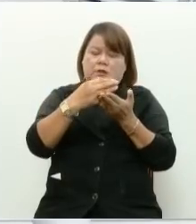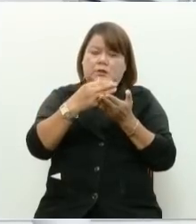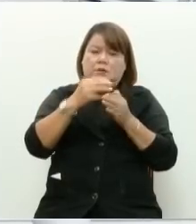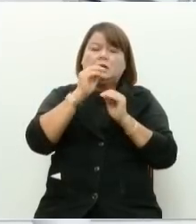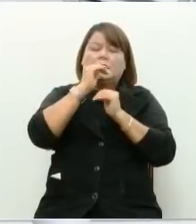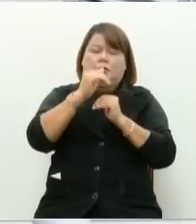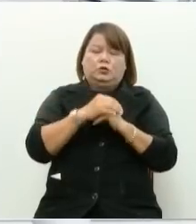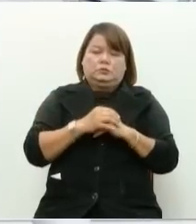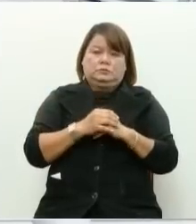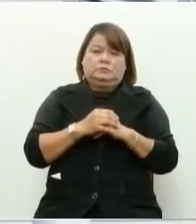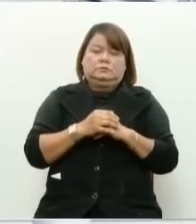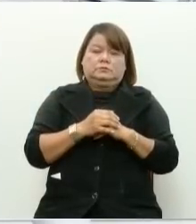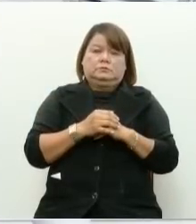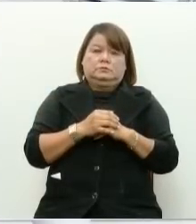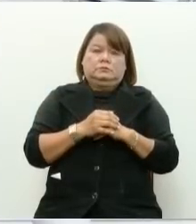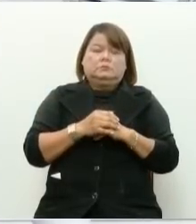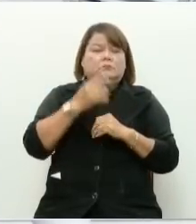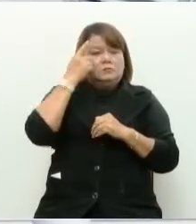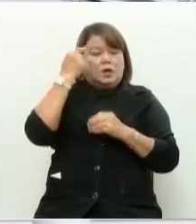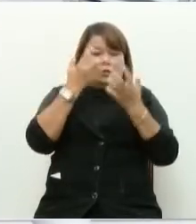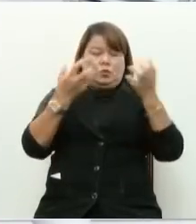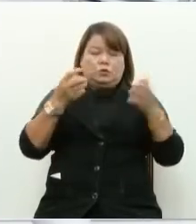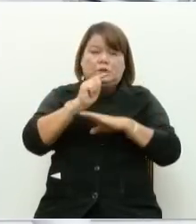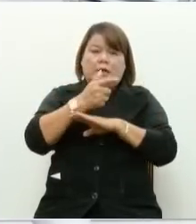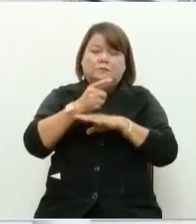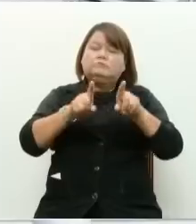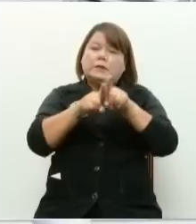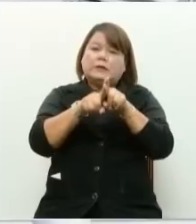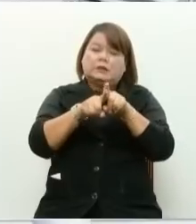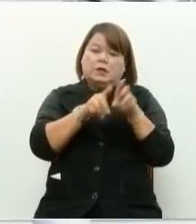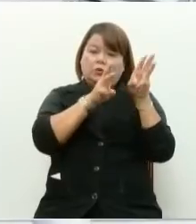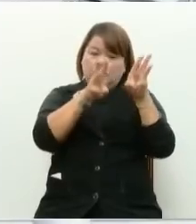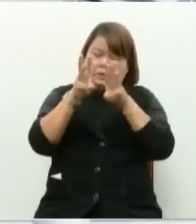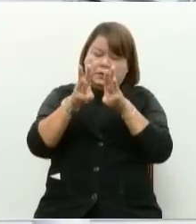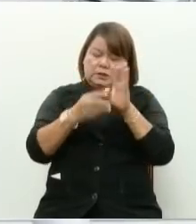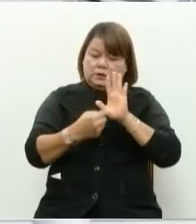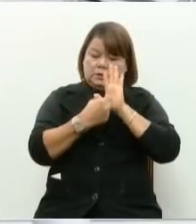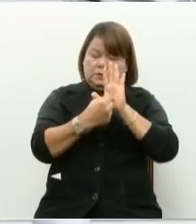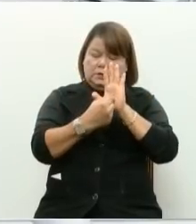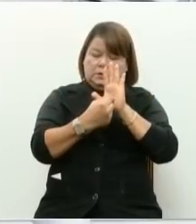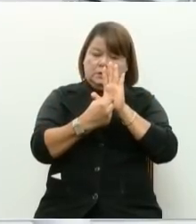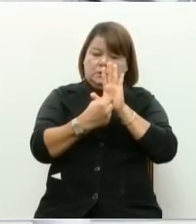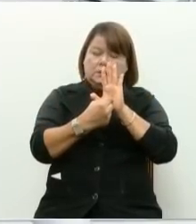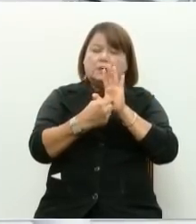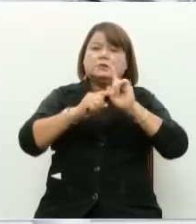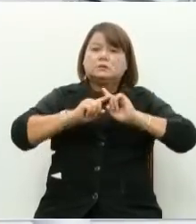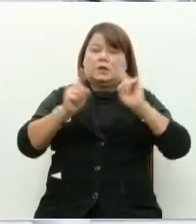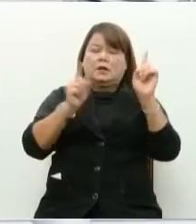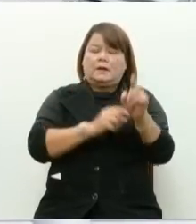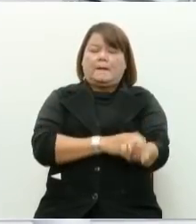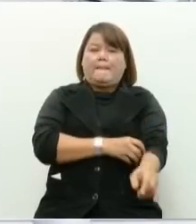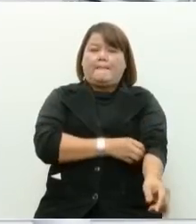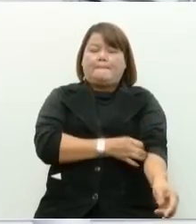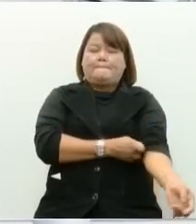ดนะครับเพราะผลงานอาจจะมีเหมือนกันแต่วิธีการเสนอผลงานอาจจะไม่เป็นไปตามหลักเกณ